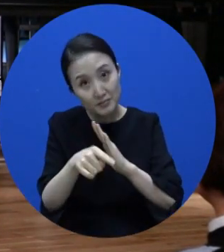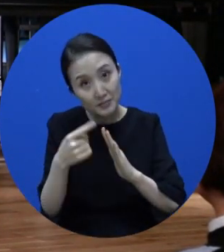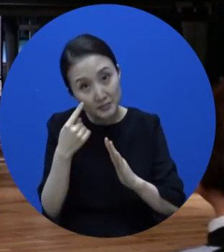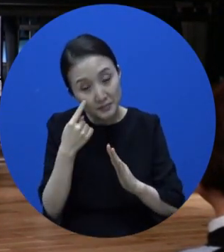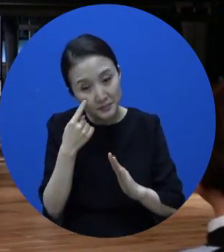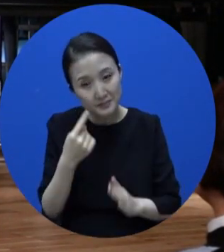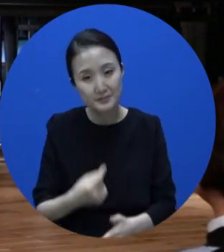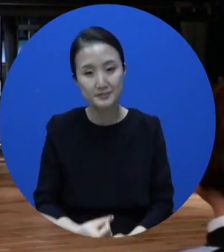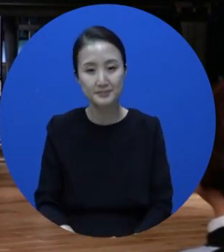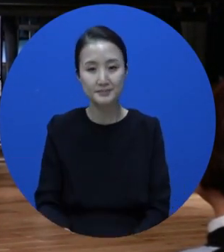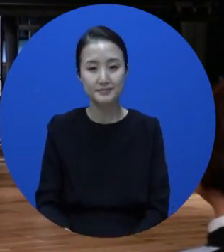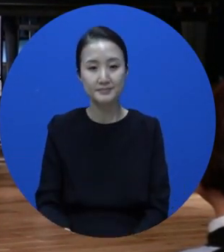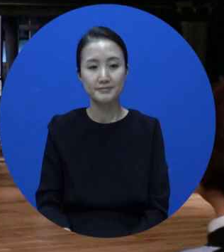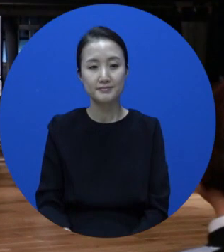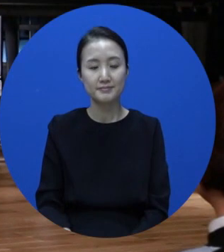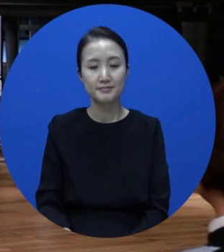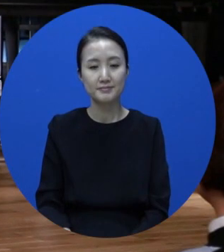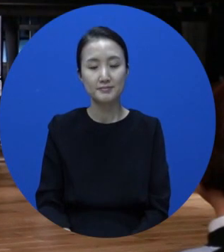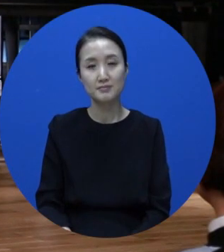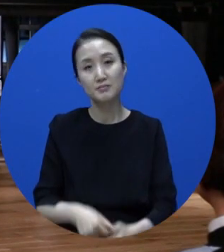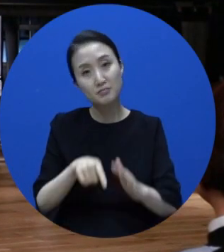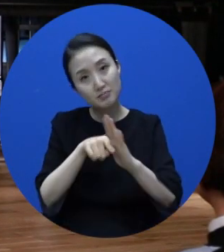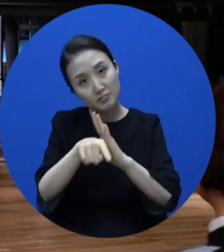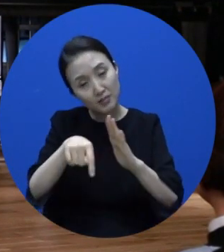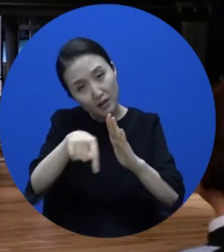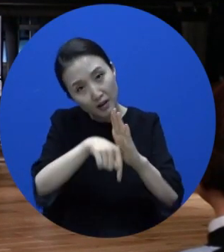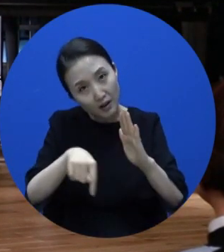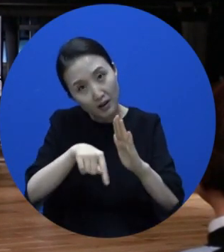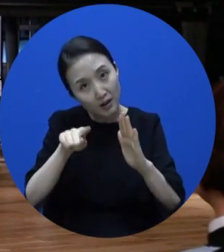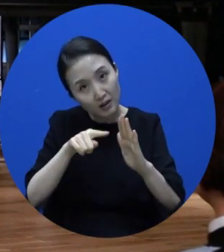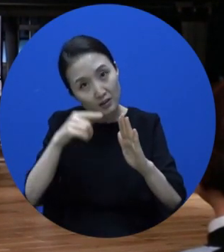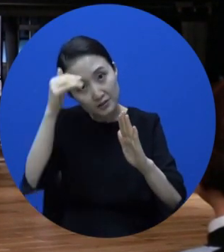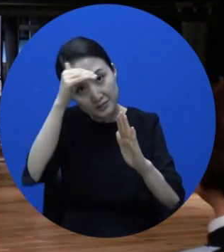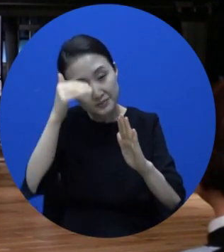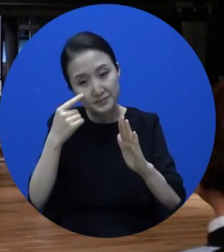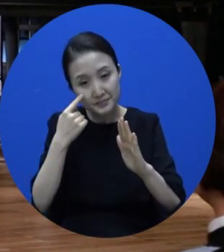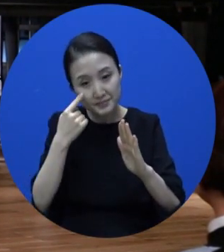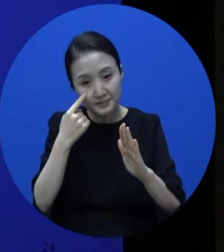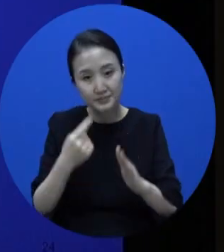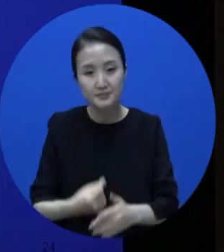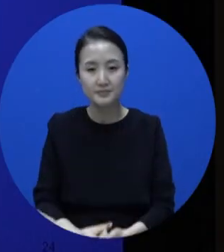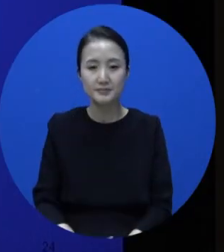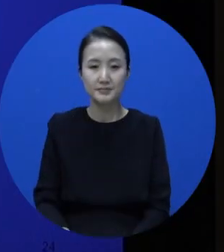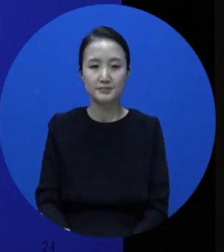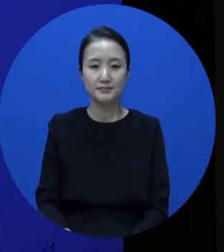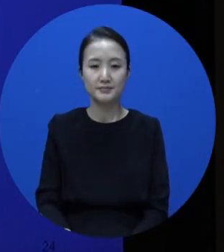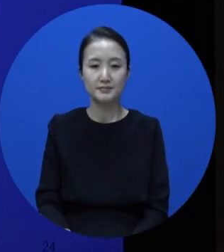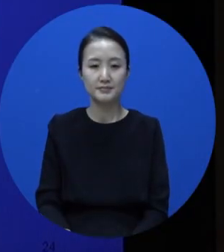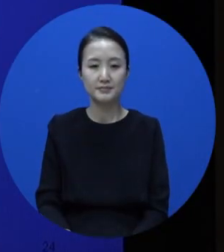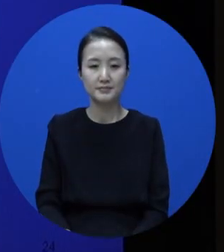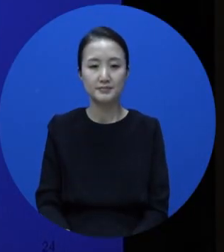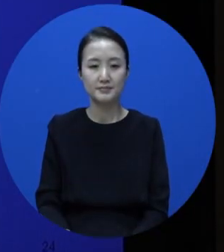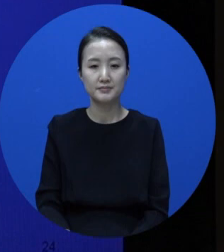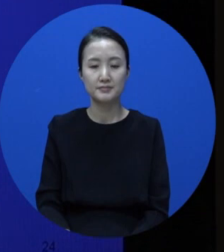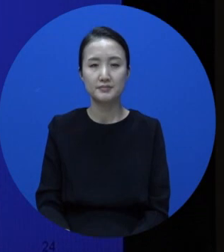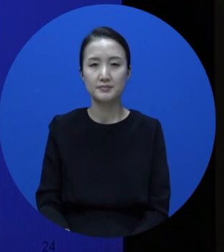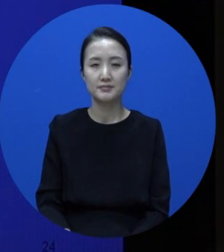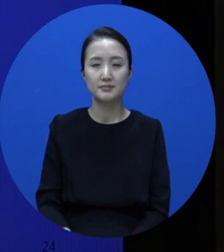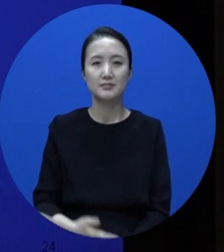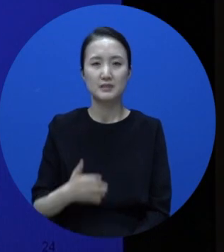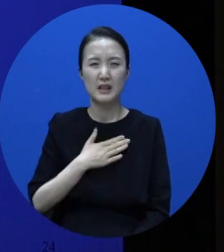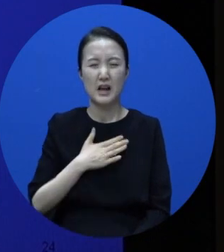하겠습니다 같이 들어가시죠 건물 알을 들어가서 어떤 일이 벌어지고 있는지를 살펴 볼게요 부장님이 뭐라